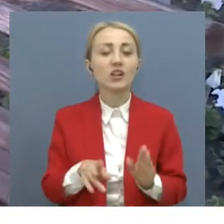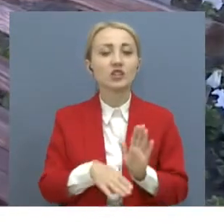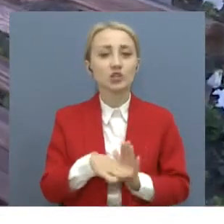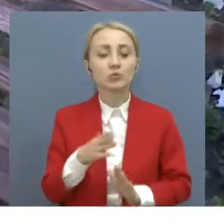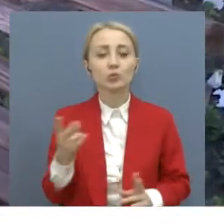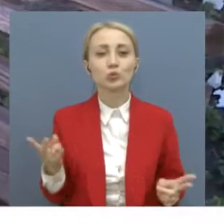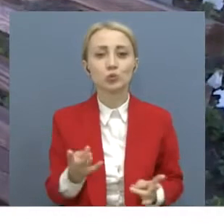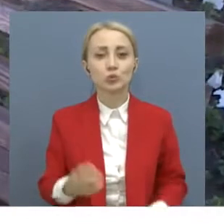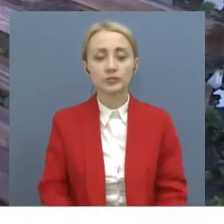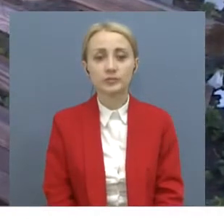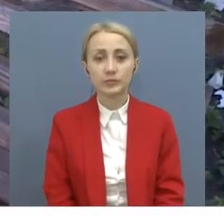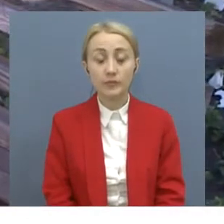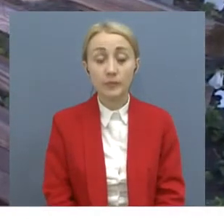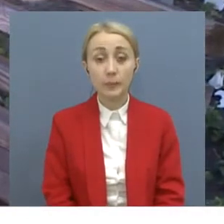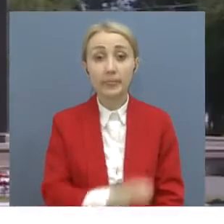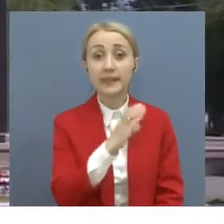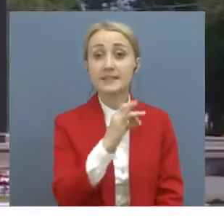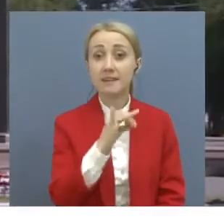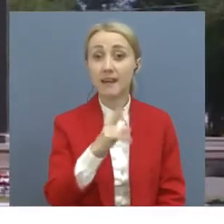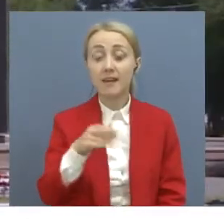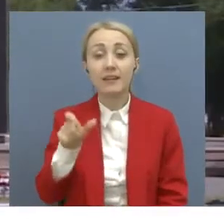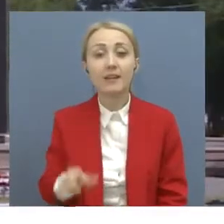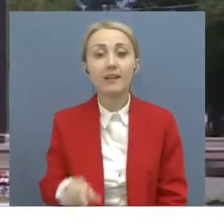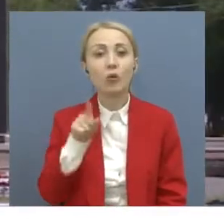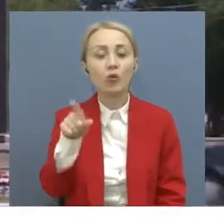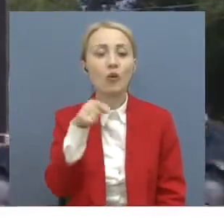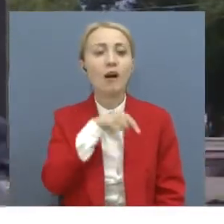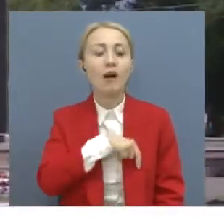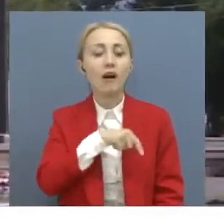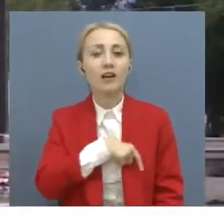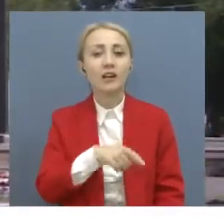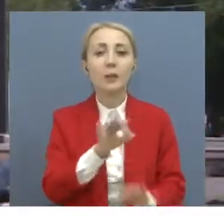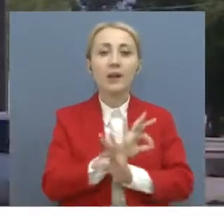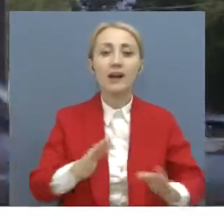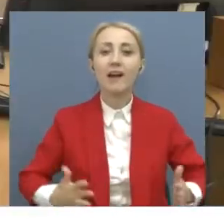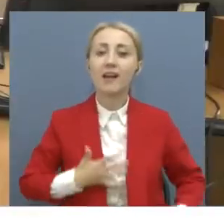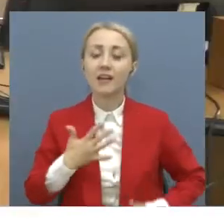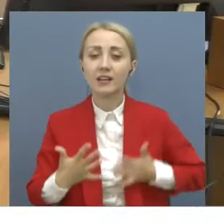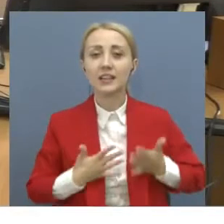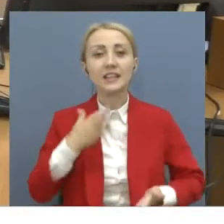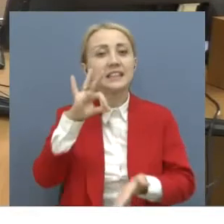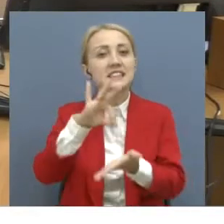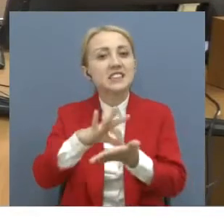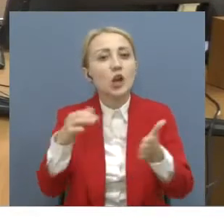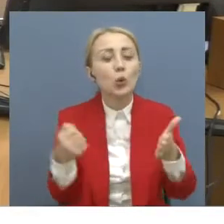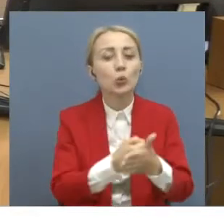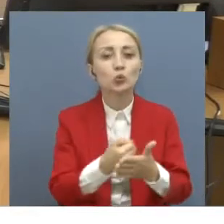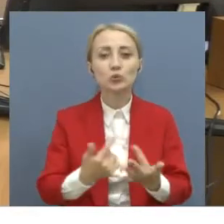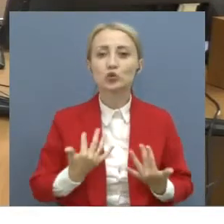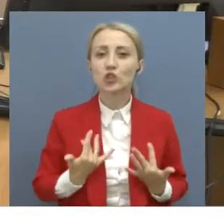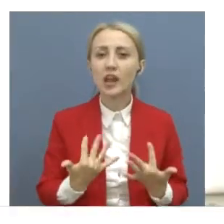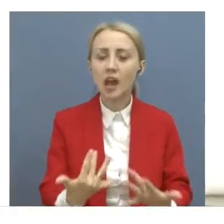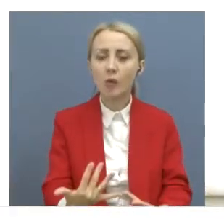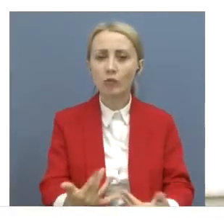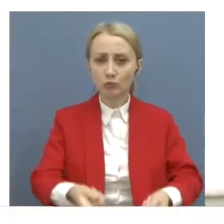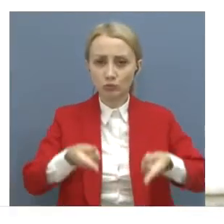Ол батыл, алдына мақсат қоя білетін талапшыл, табанды жан. Тамаша отағасы, қамқорәке, сүйікті ата. Әріптестері оның қашанда